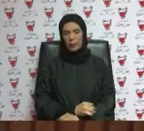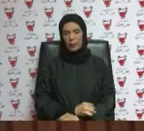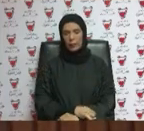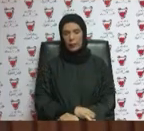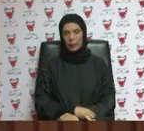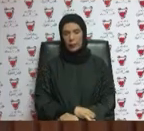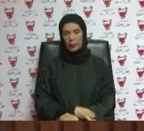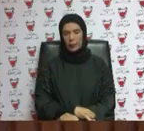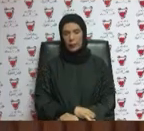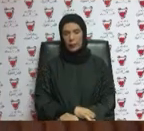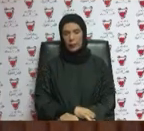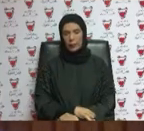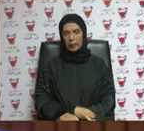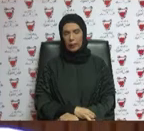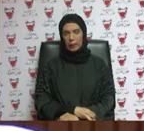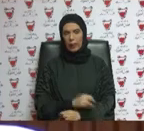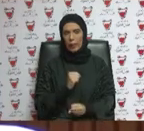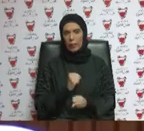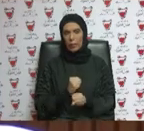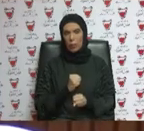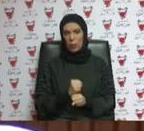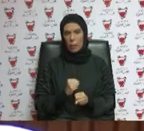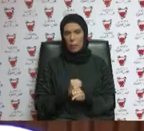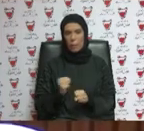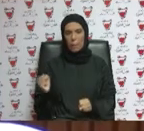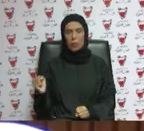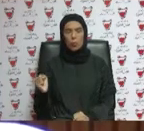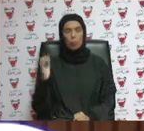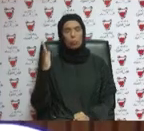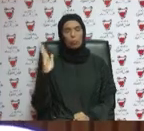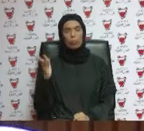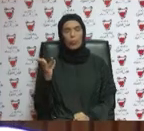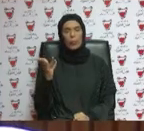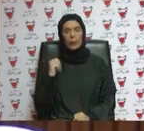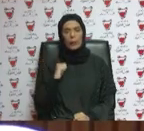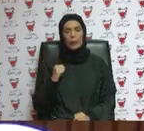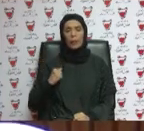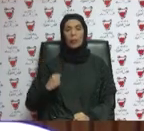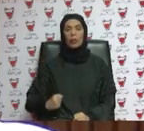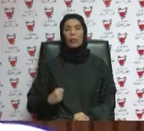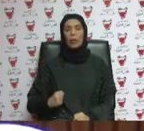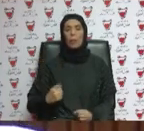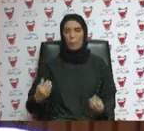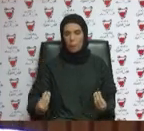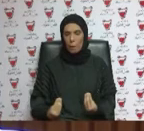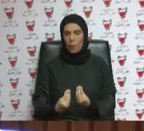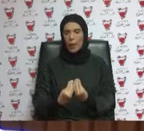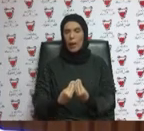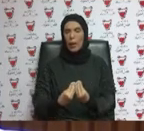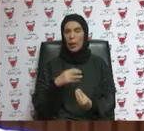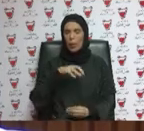مع تنفيذ هذا المشروع تكون البحرين في مصاف أكثر